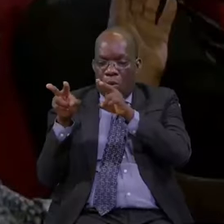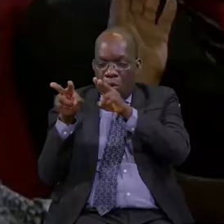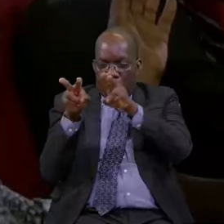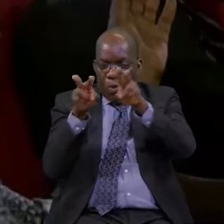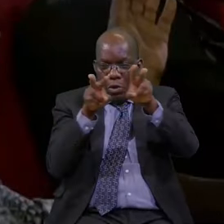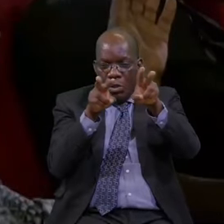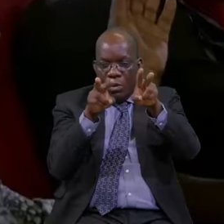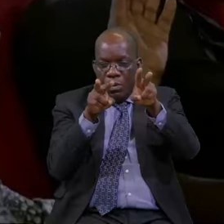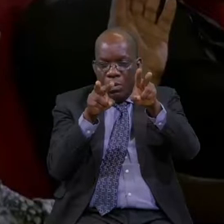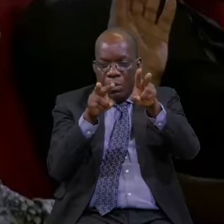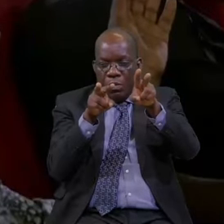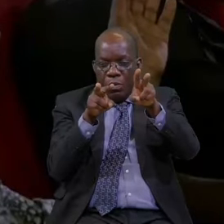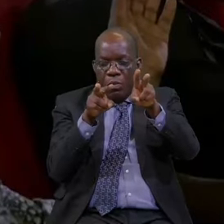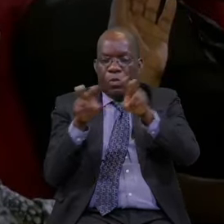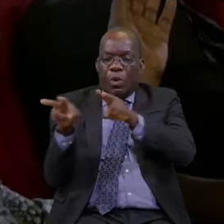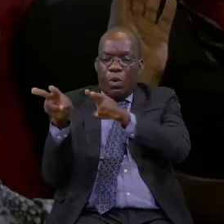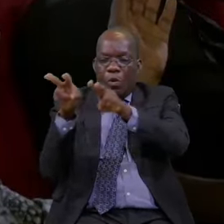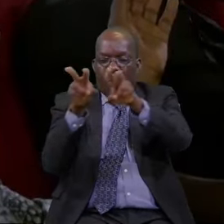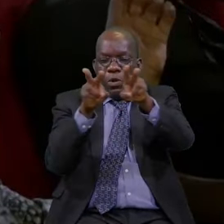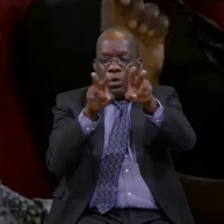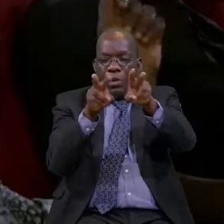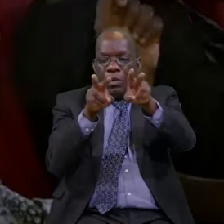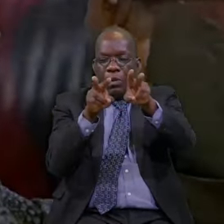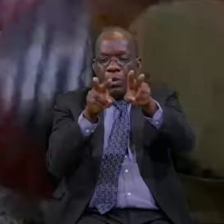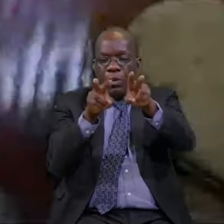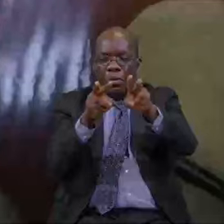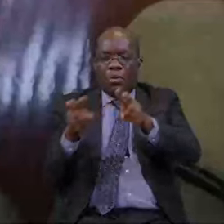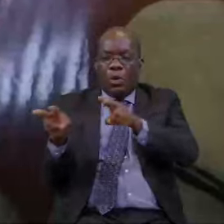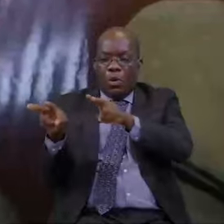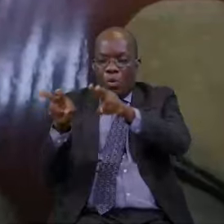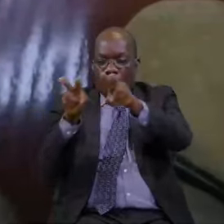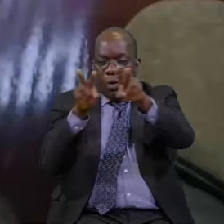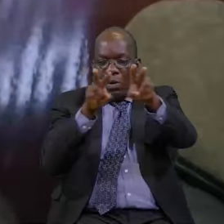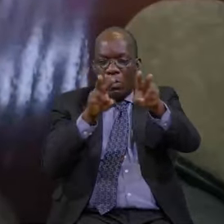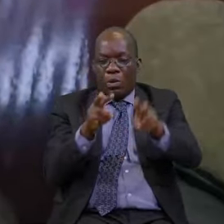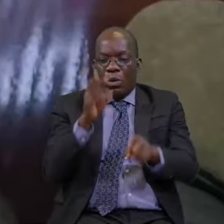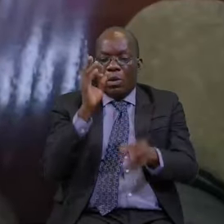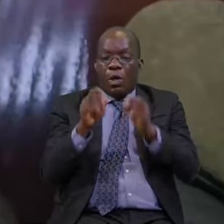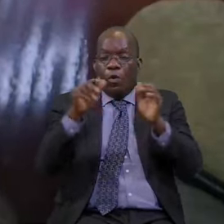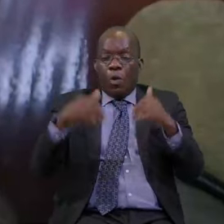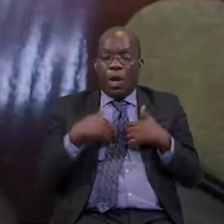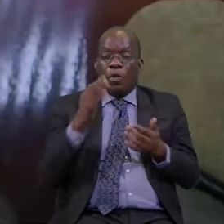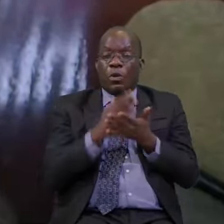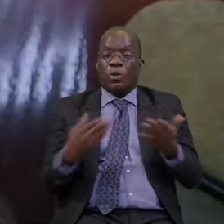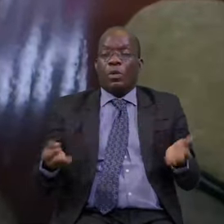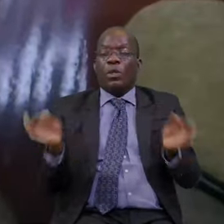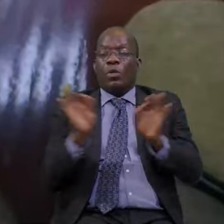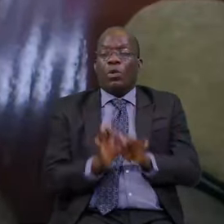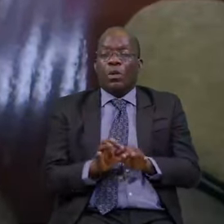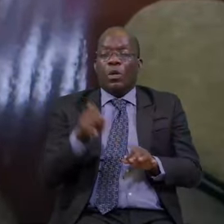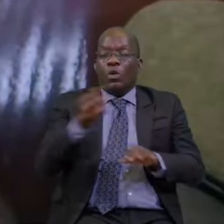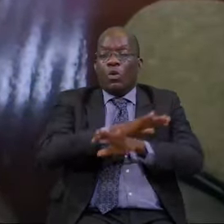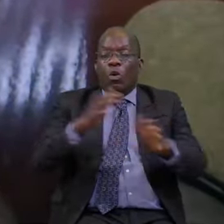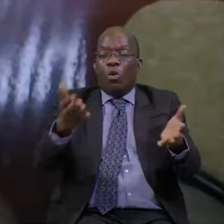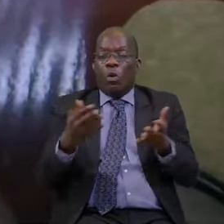Veillez, veillez, veillez. Si vous avez quelque chose de précieux, vous n'allez